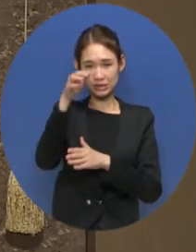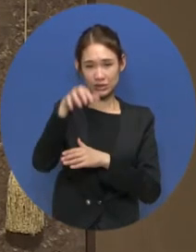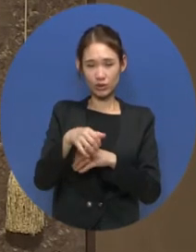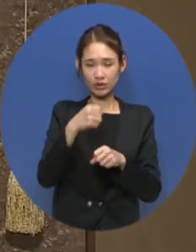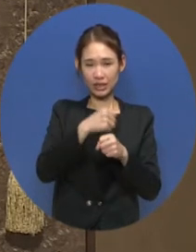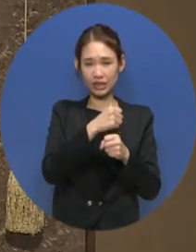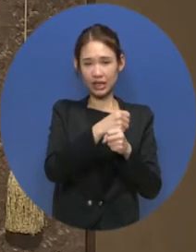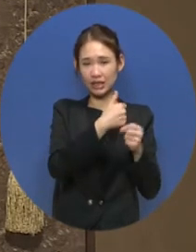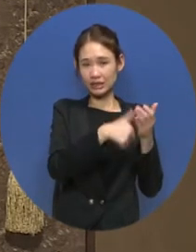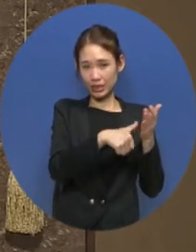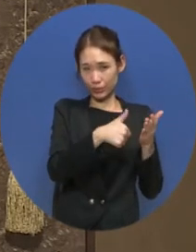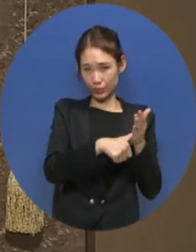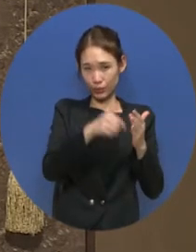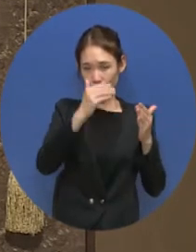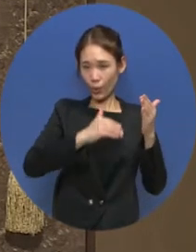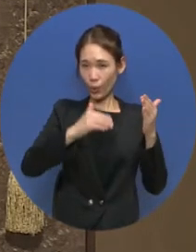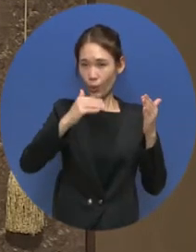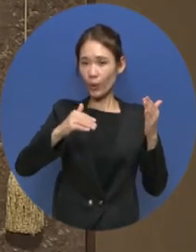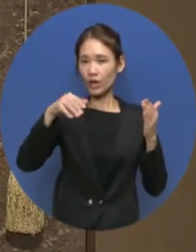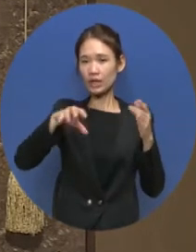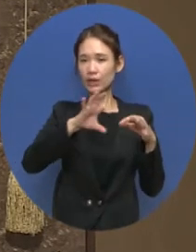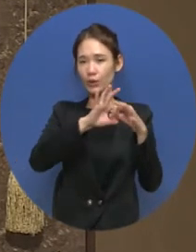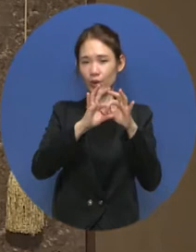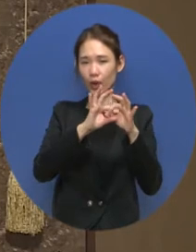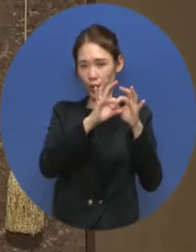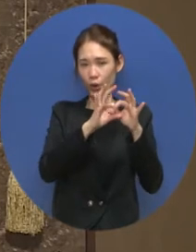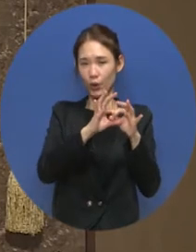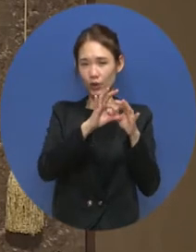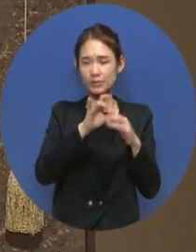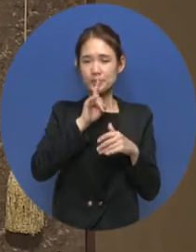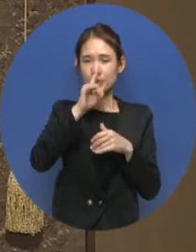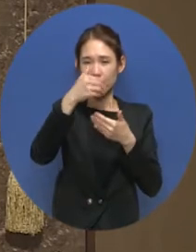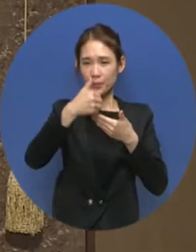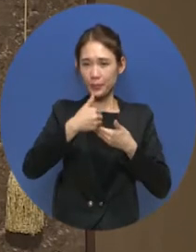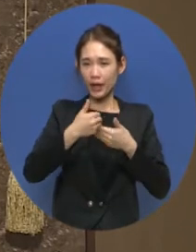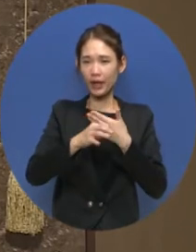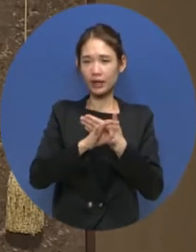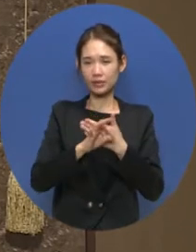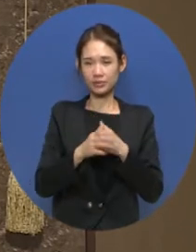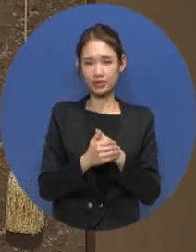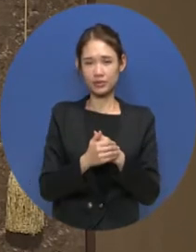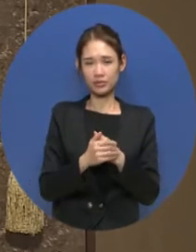생산한 제품들을 공공기관에 이제 연결해 발주를 공공기관에서 받으면